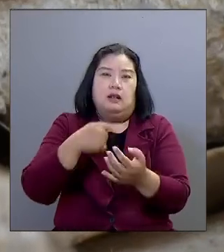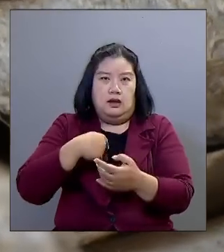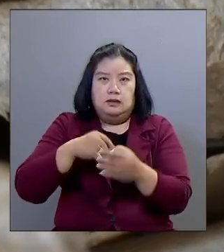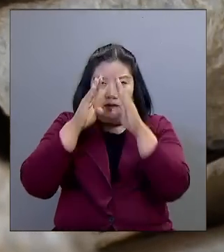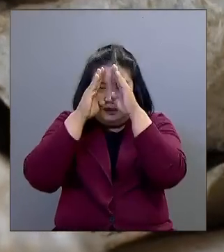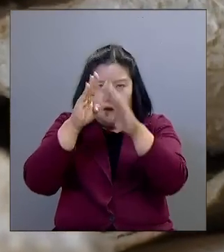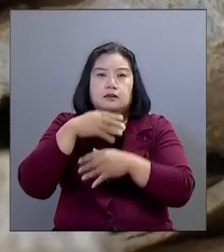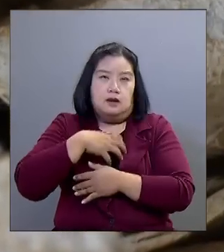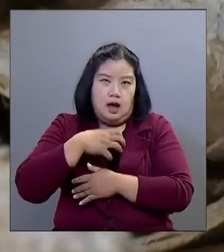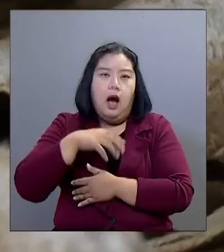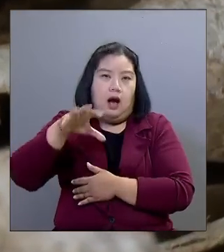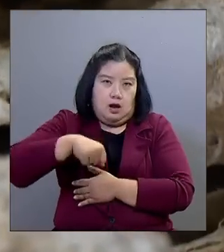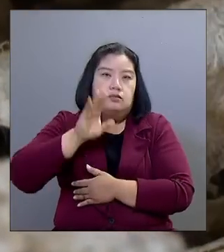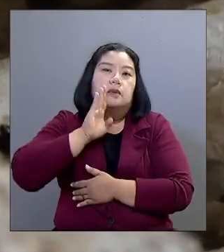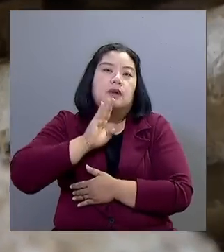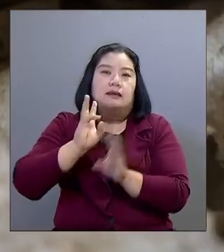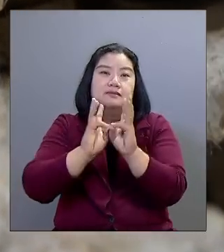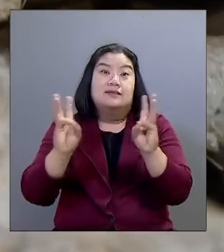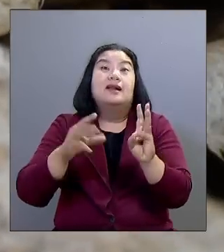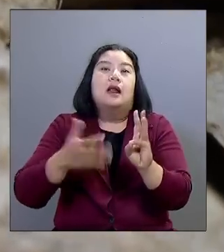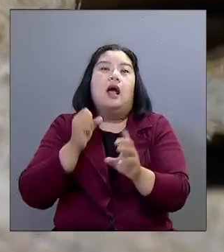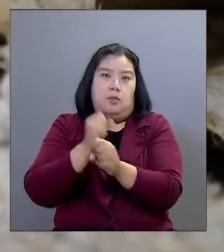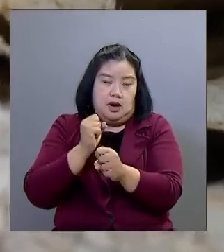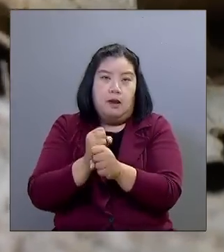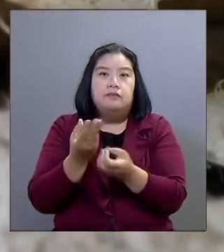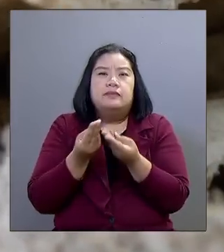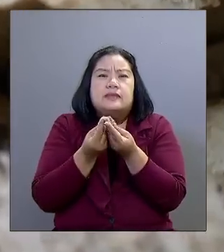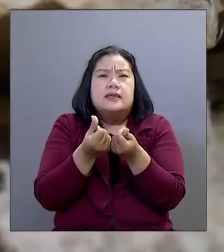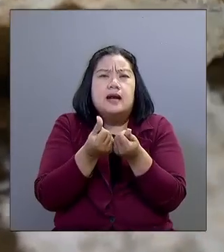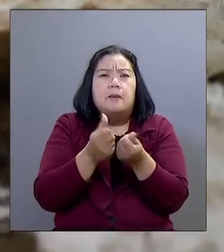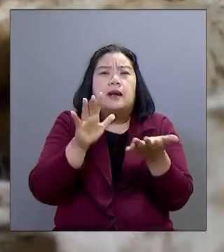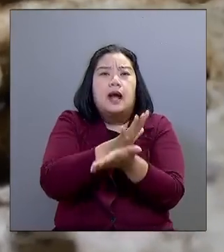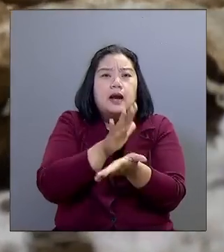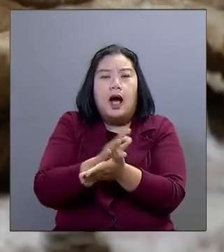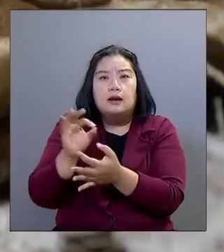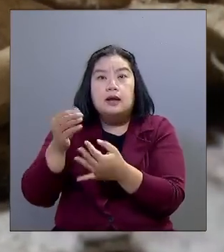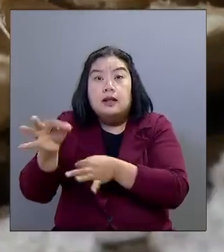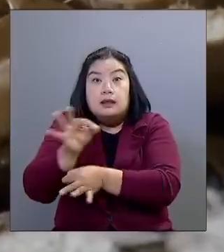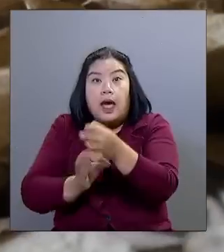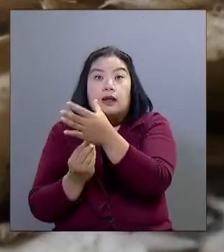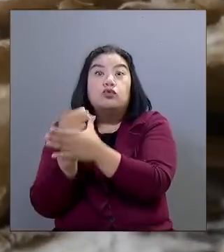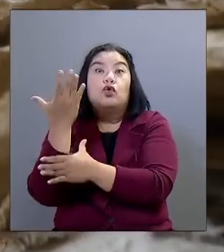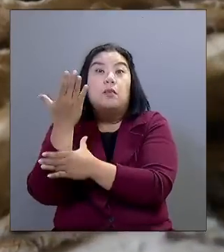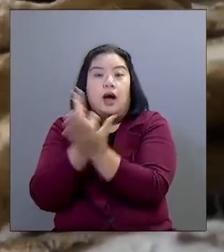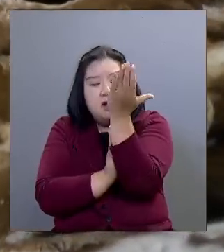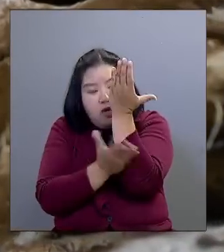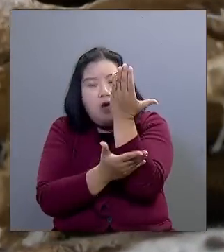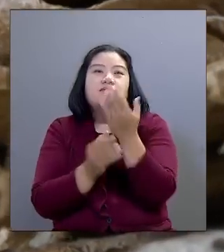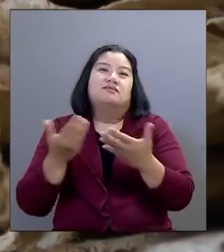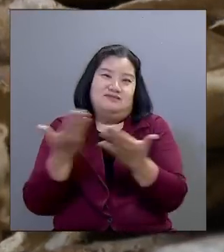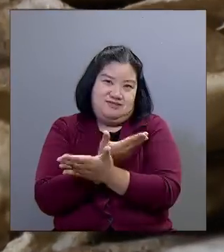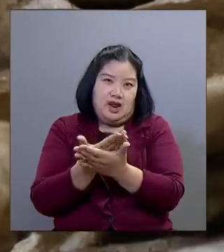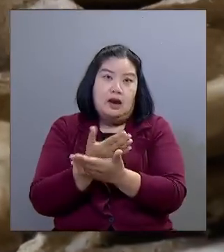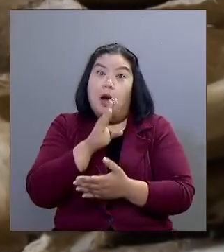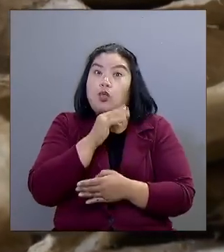ราอยากจะนำฟางข้าวมาผลิตเป็นเยื่อเพื่อใช้ทดแทนเยื่อไม้เพราะเรามองว่าหากเราสามารถที่จะผลิตฟางข้าวให้เป็นเยื่อกระดา